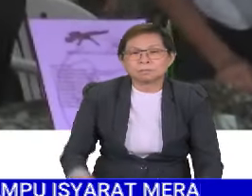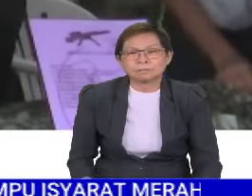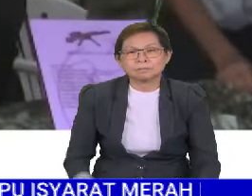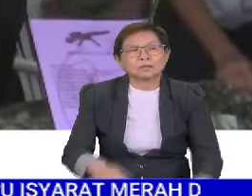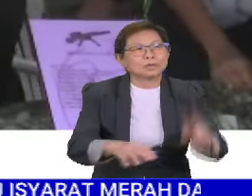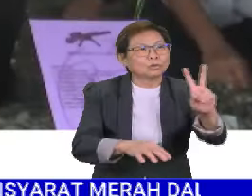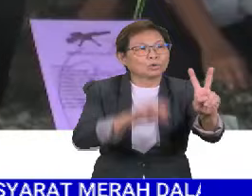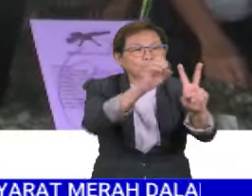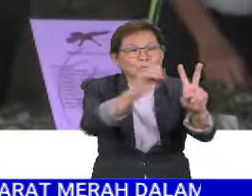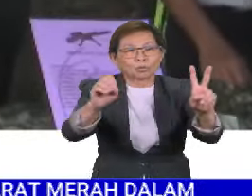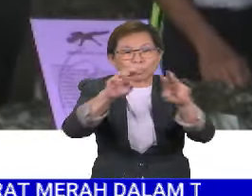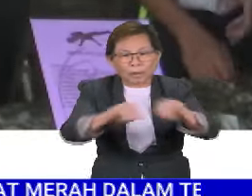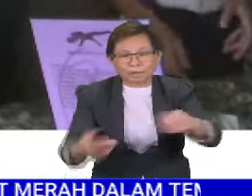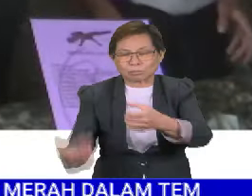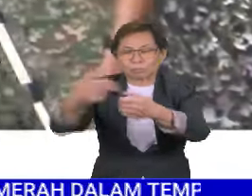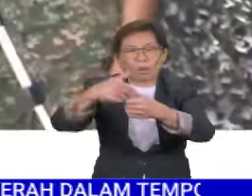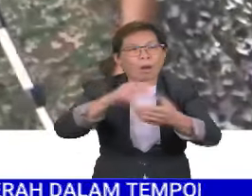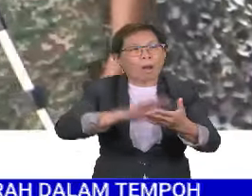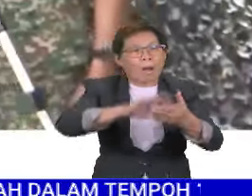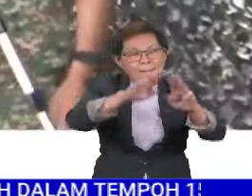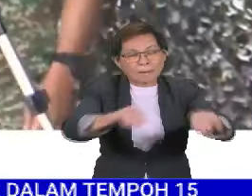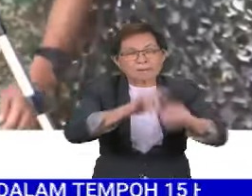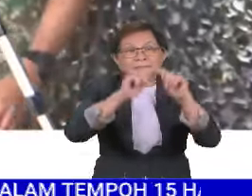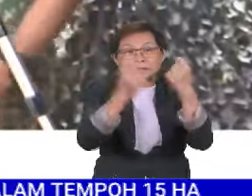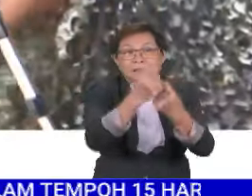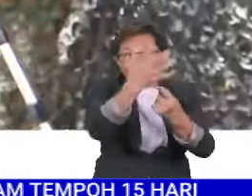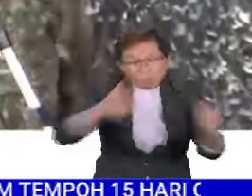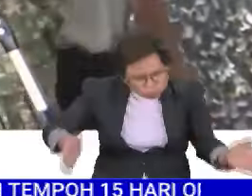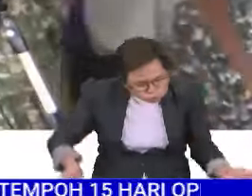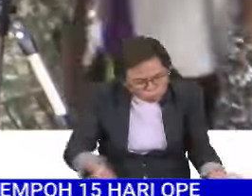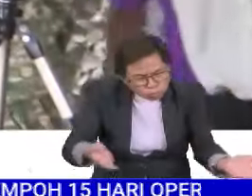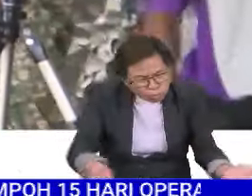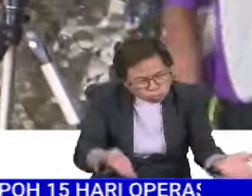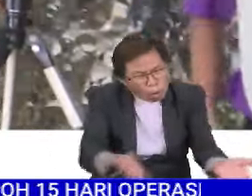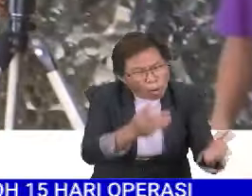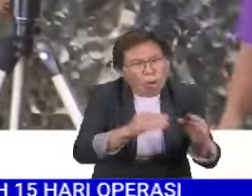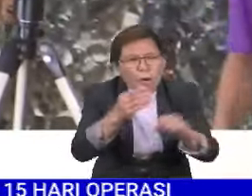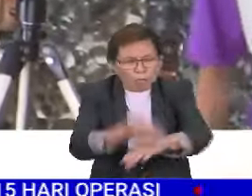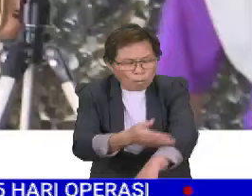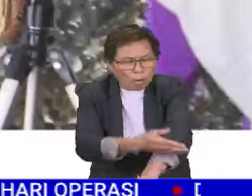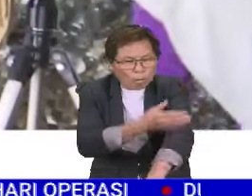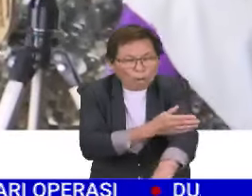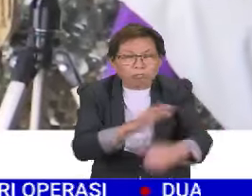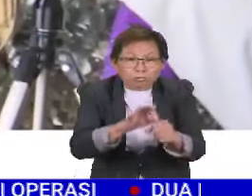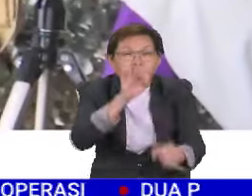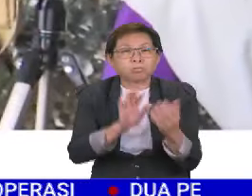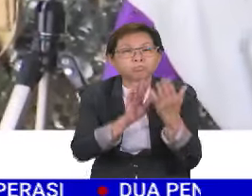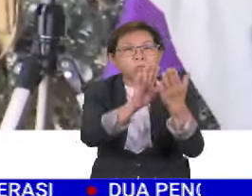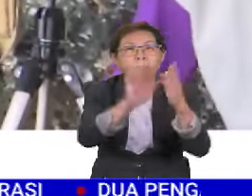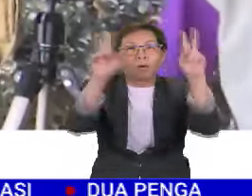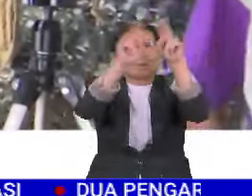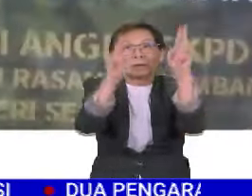Kira-kira 200 pelajar terlibat dengan pelajar tingkatan 5 diberi motivasi bagi meningkatkan semangat menghadapi peperiksaan